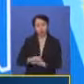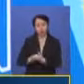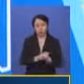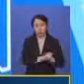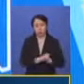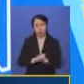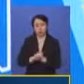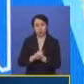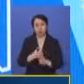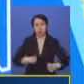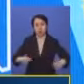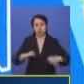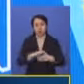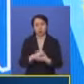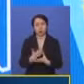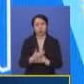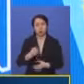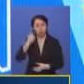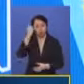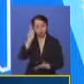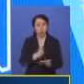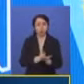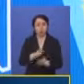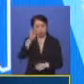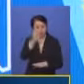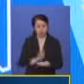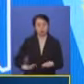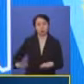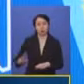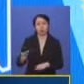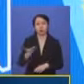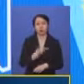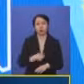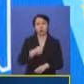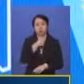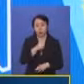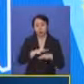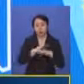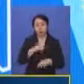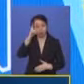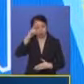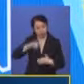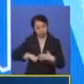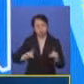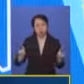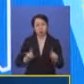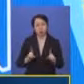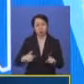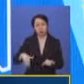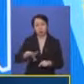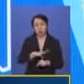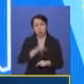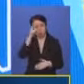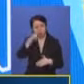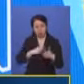сплоченности, благодаря мудрой политике государства мы эти испытания проходим. Я уверен, что все мы